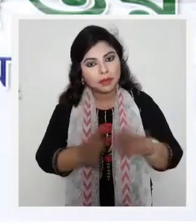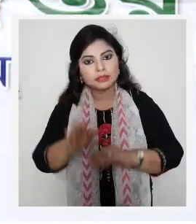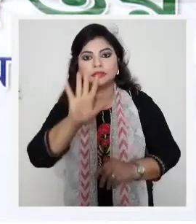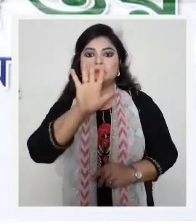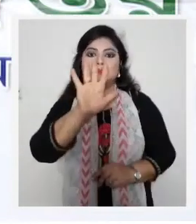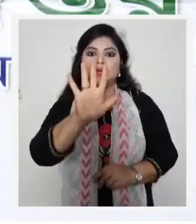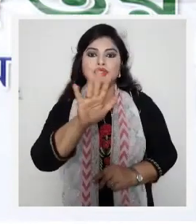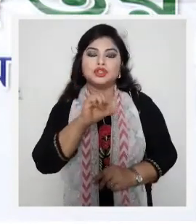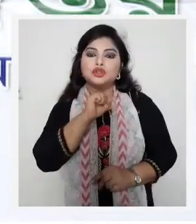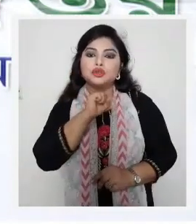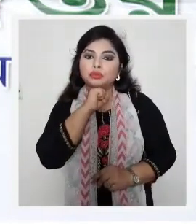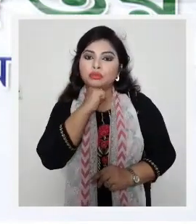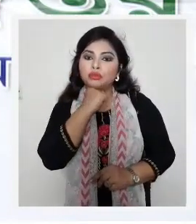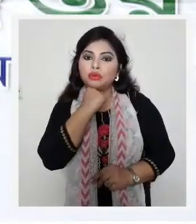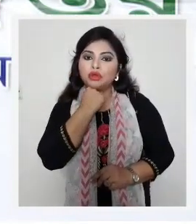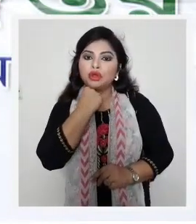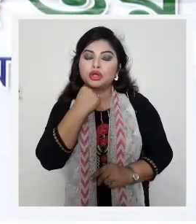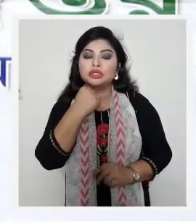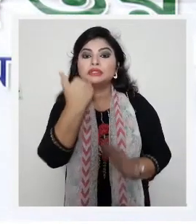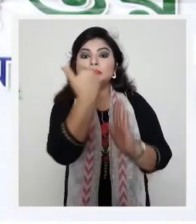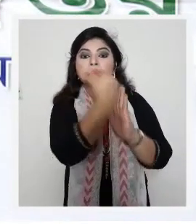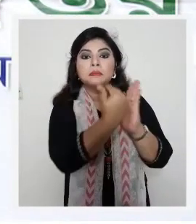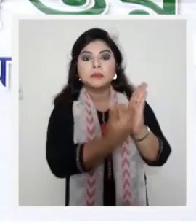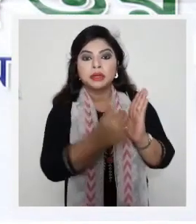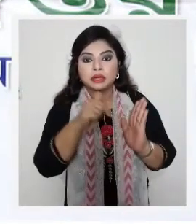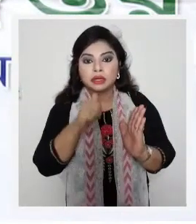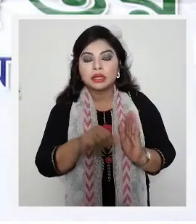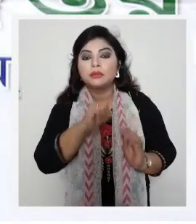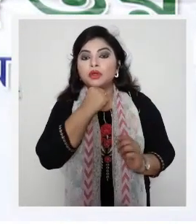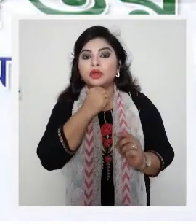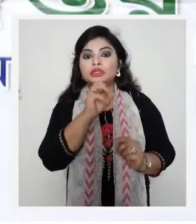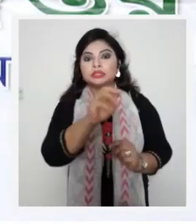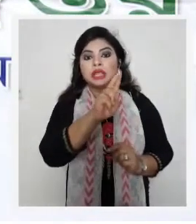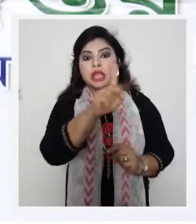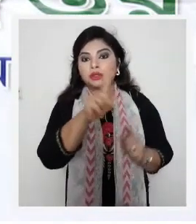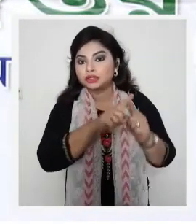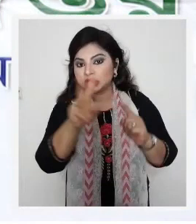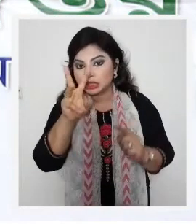যারা মৃত্যুবরণ করেছেন তাদের মধ্যে পুরুষ 27 জন, নারী 5 জন।